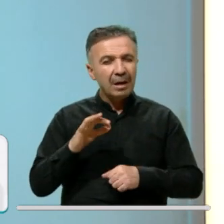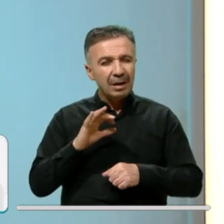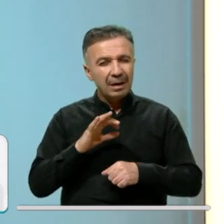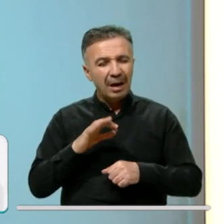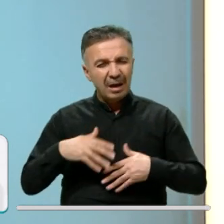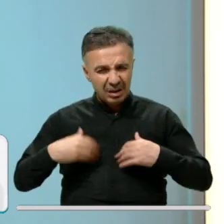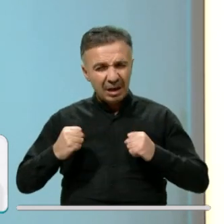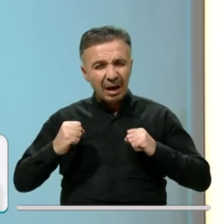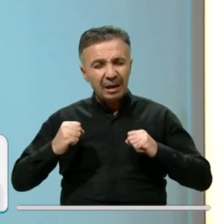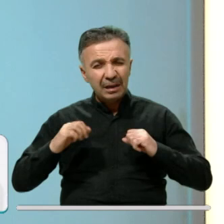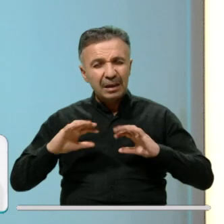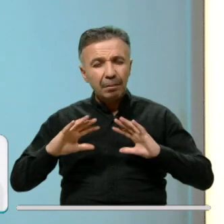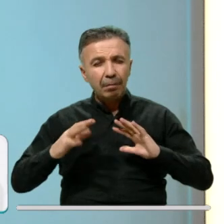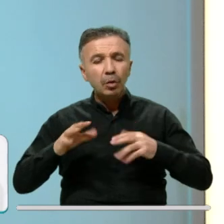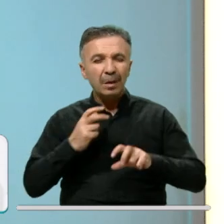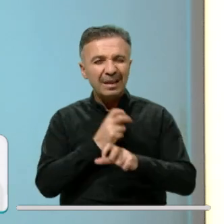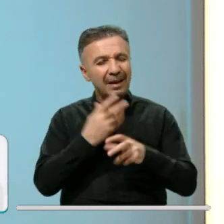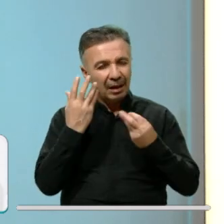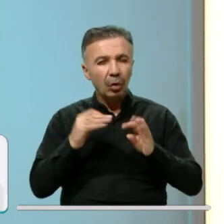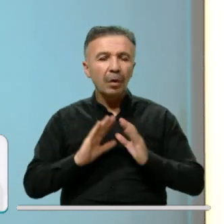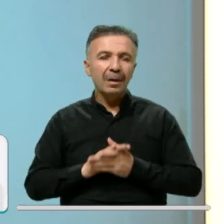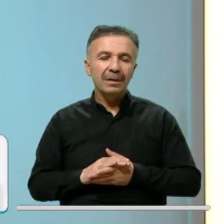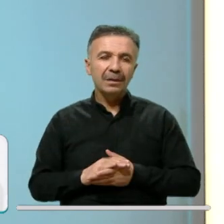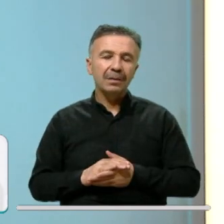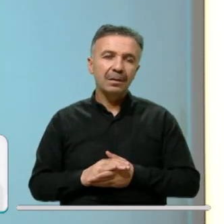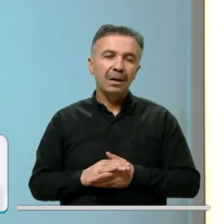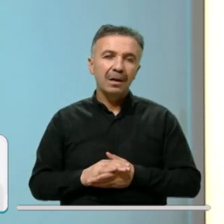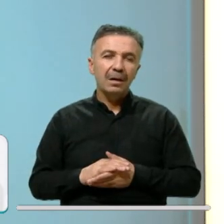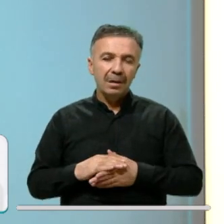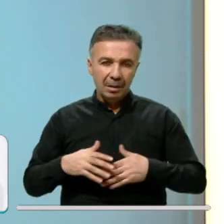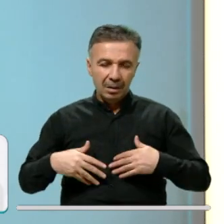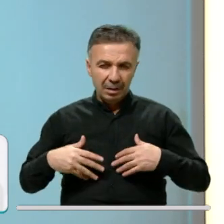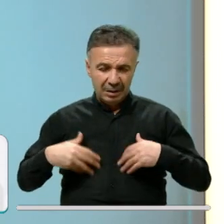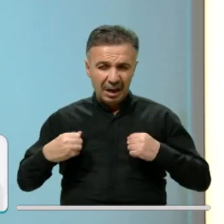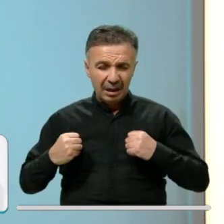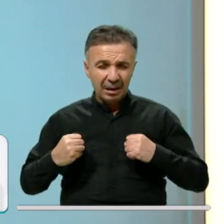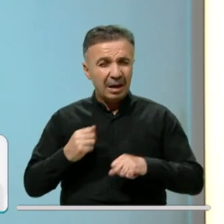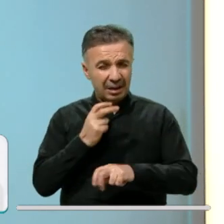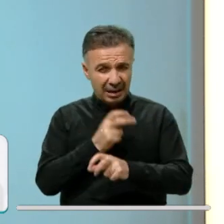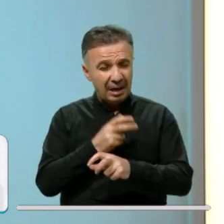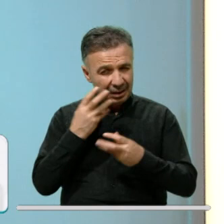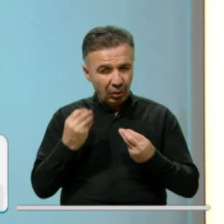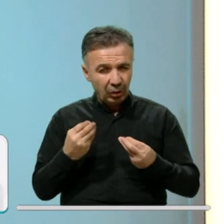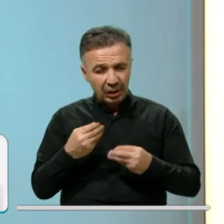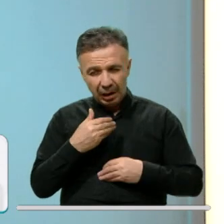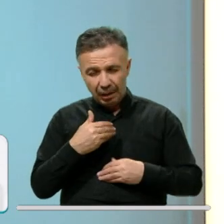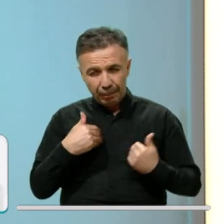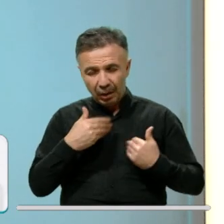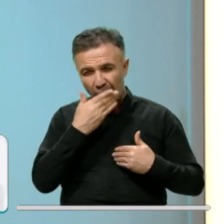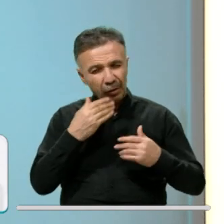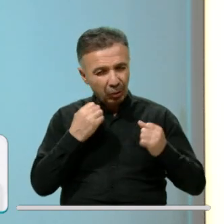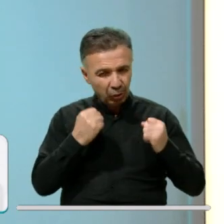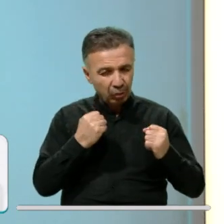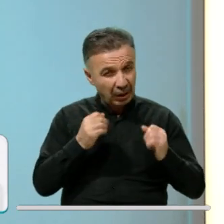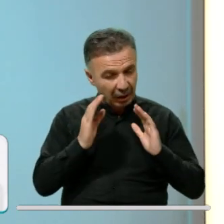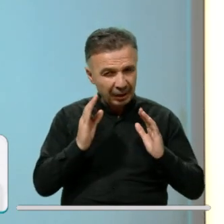atmasın. Dolayısıyla sağlığını riske attığı zaman Allah korusun ben orucumu tutacağım diye bu